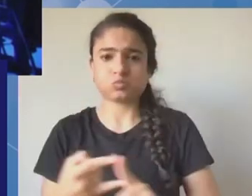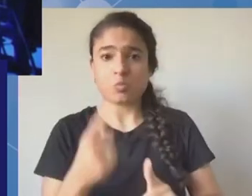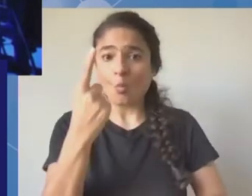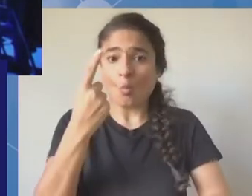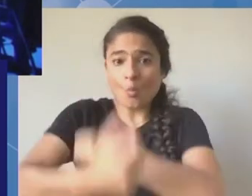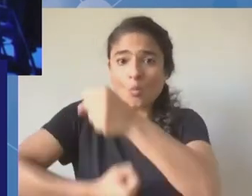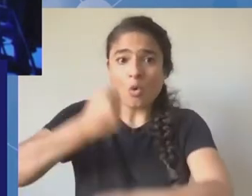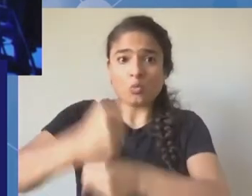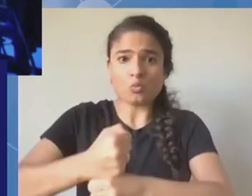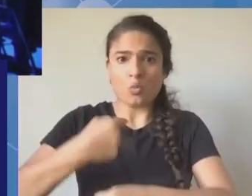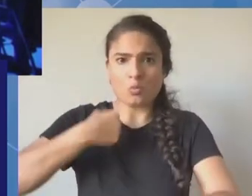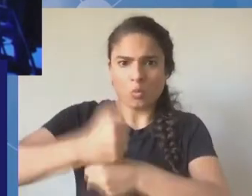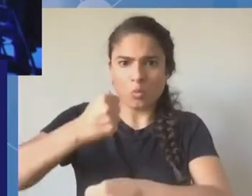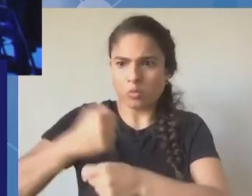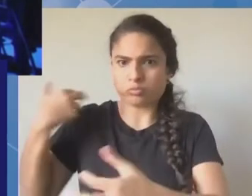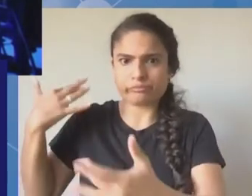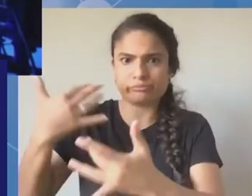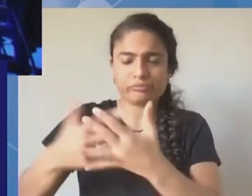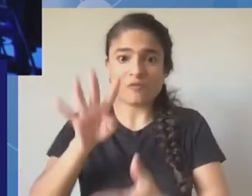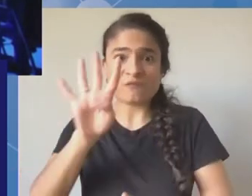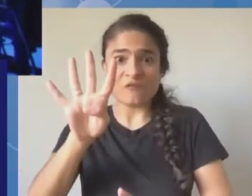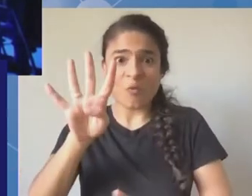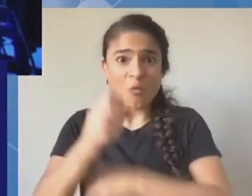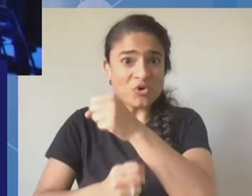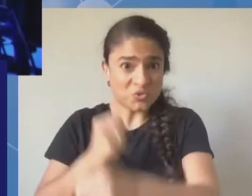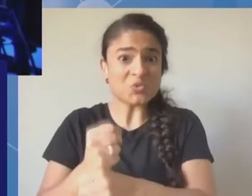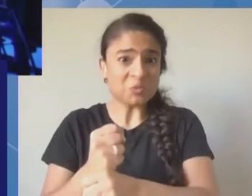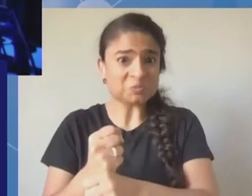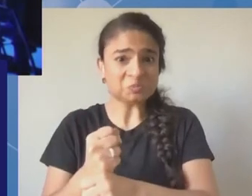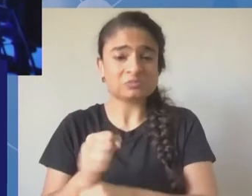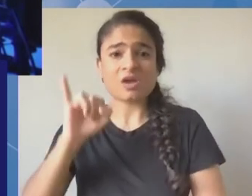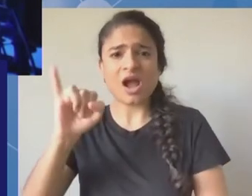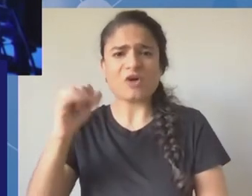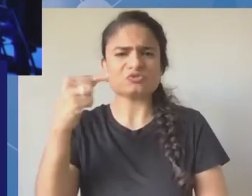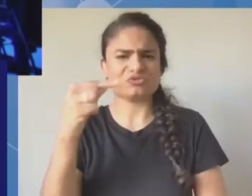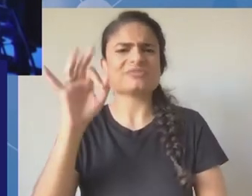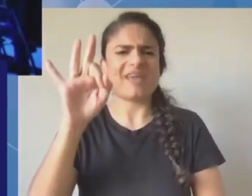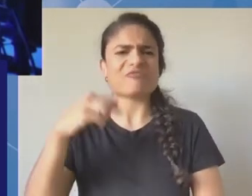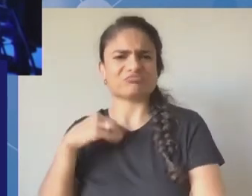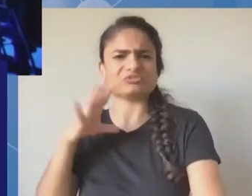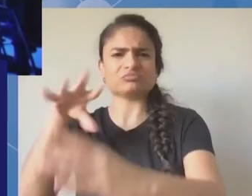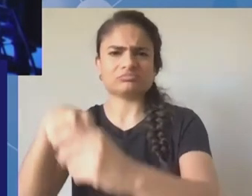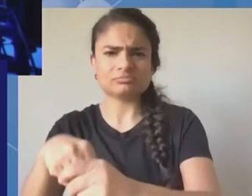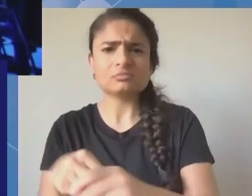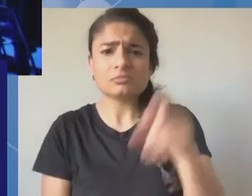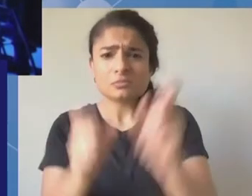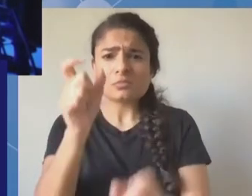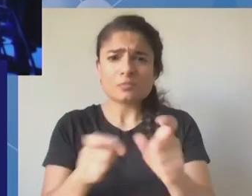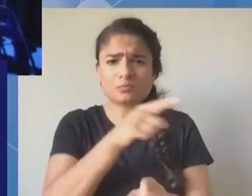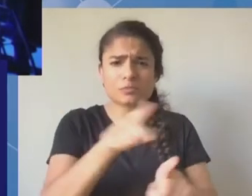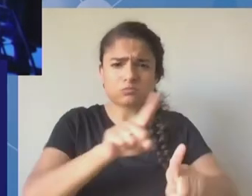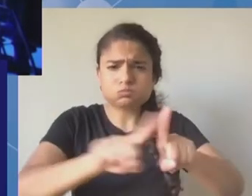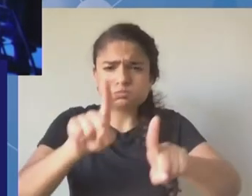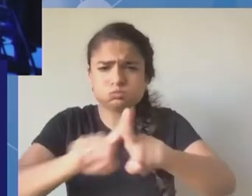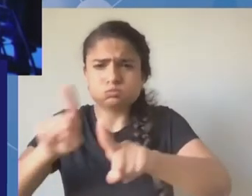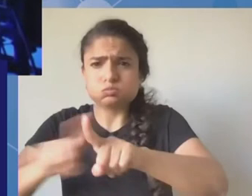亚洲太平洋地区的青年的代表，我也非常感谢整个一个